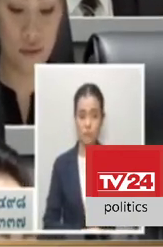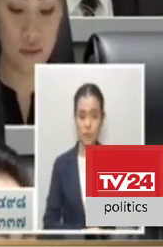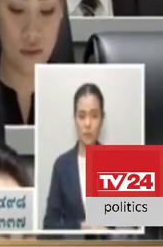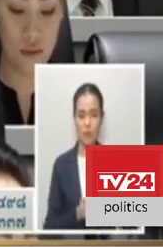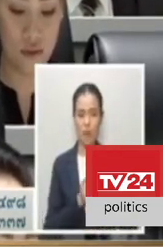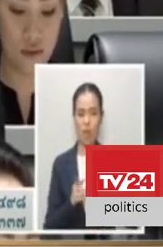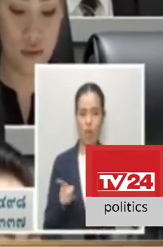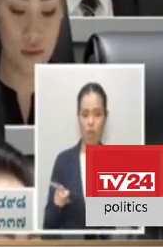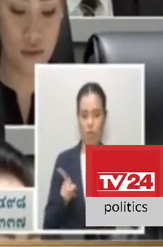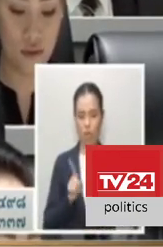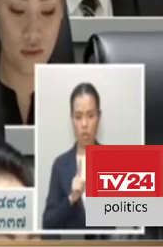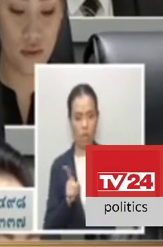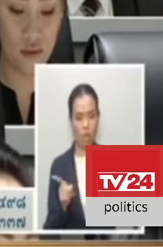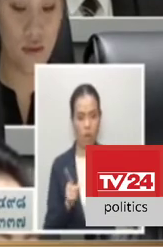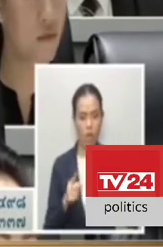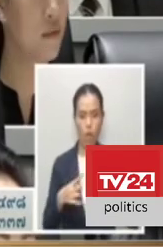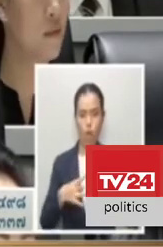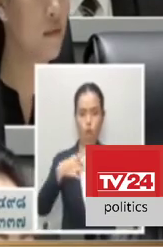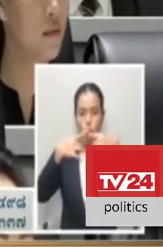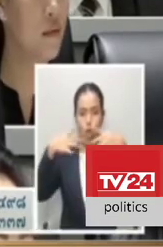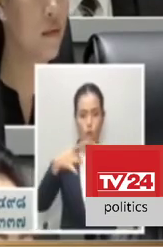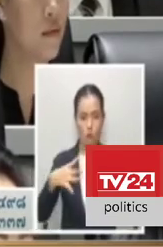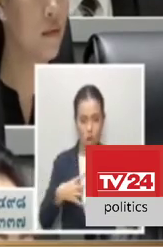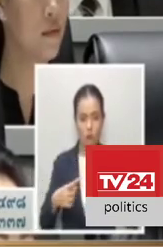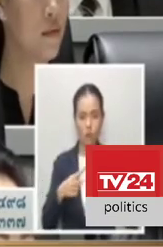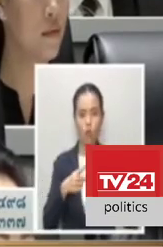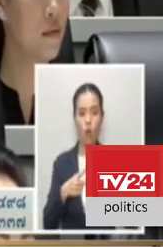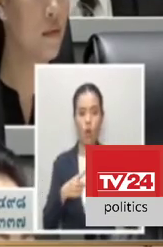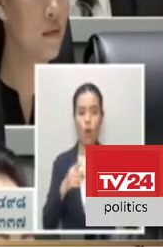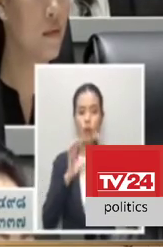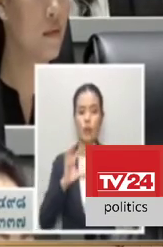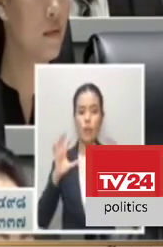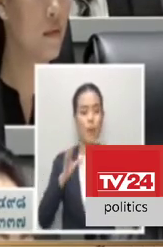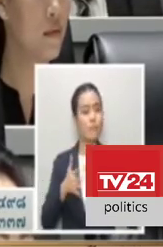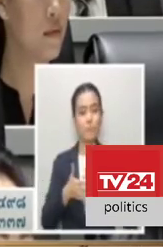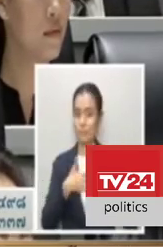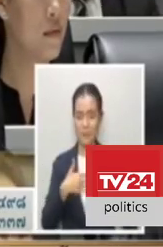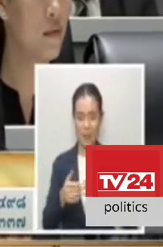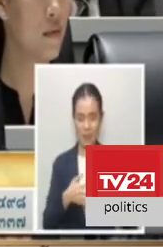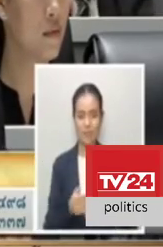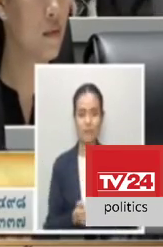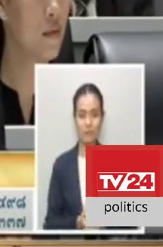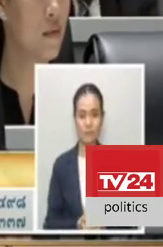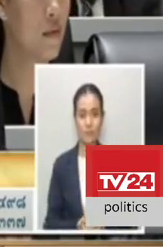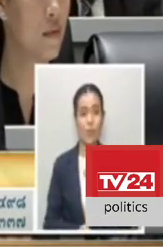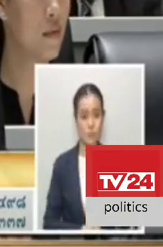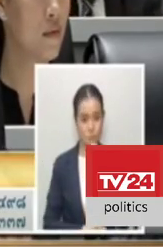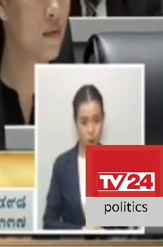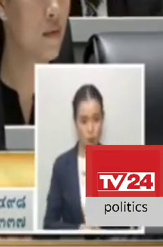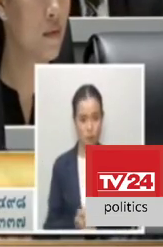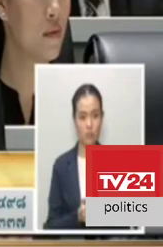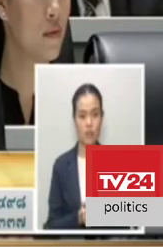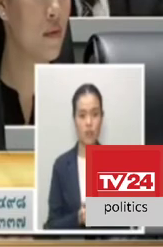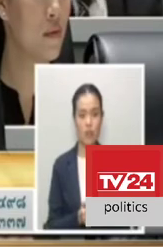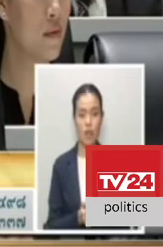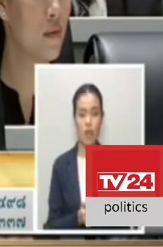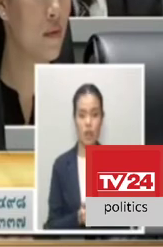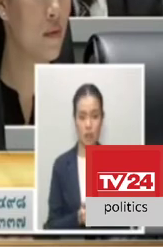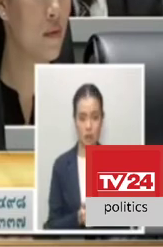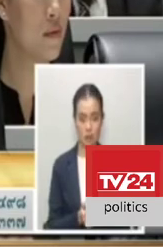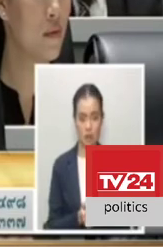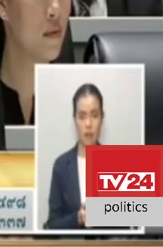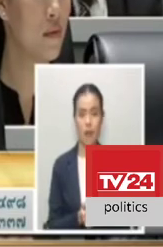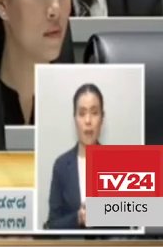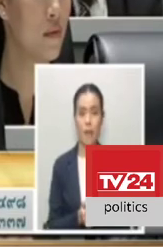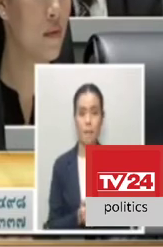ทิศคนละทางมีความย้อนแย้งสับสนกันในรัฐบาลเองนะคะแต่ไม่เป็นไรค่ะท่านได้ร ระบุถึง Dialogue Partner หรือว่า